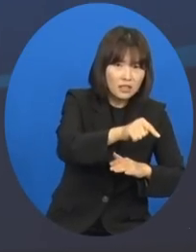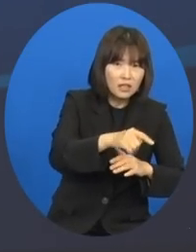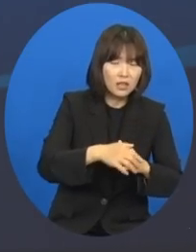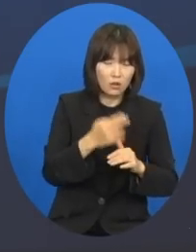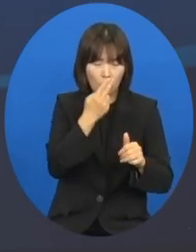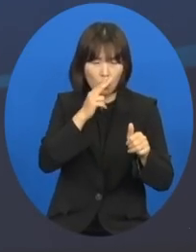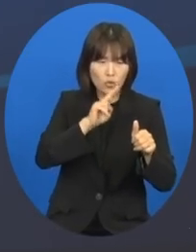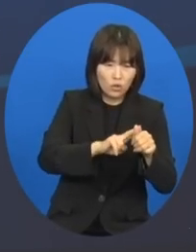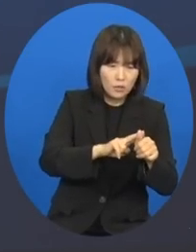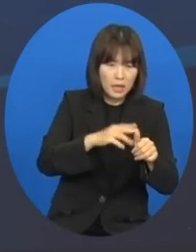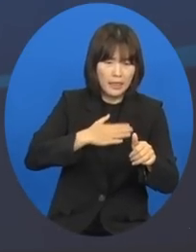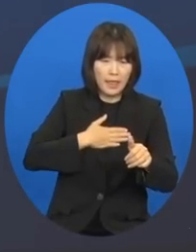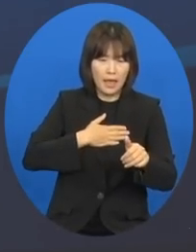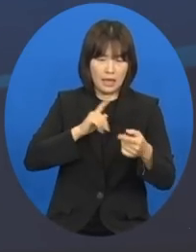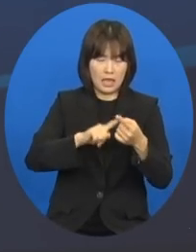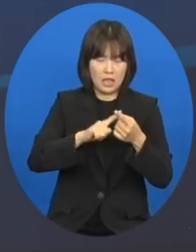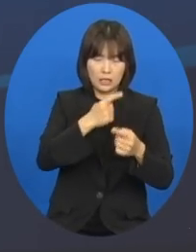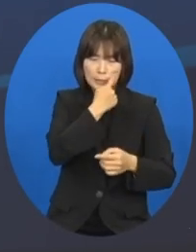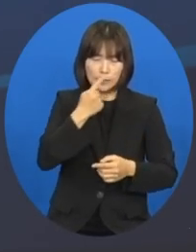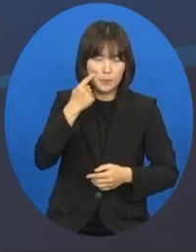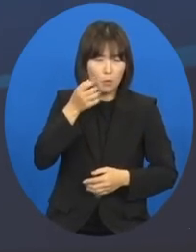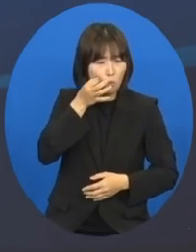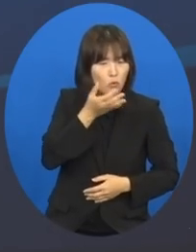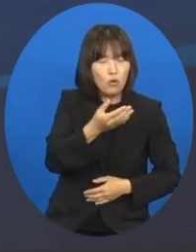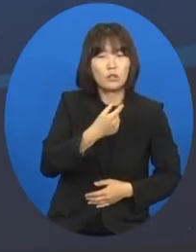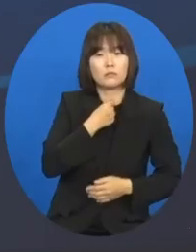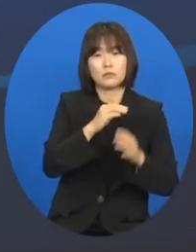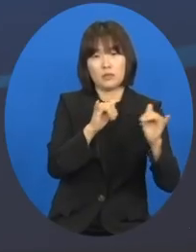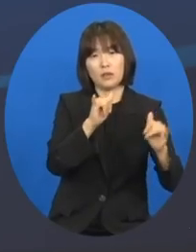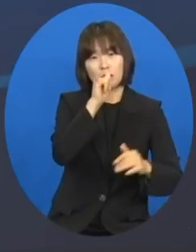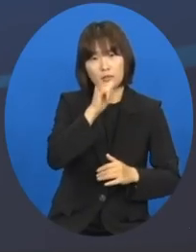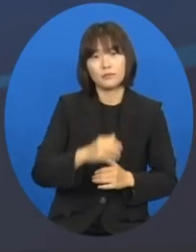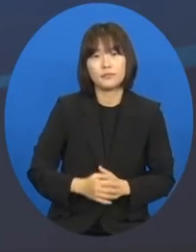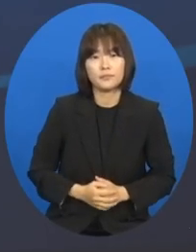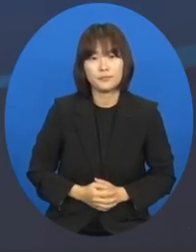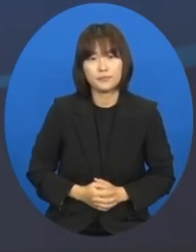존재를 증명해 보고 싶은 사람들이 있어요